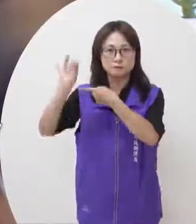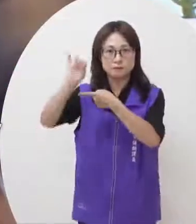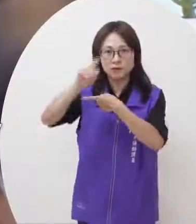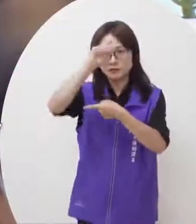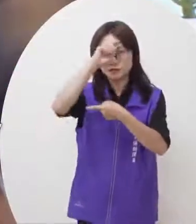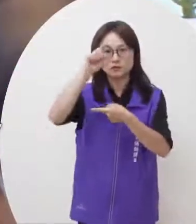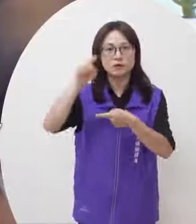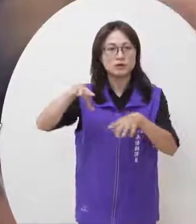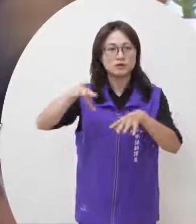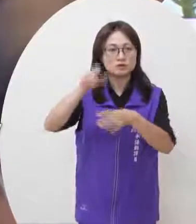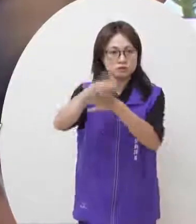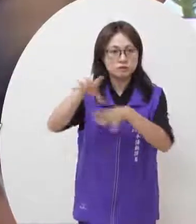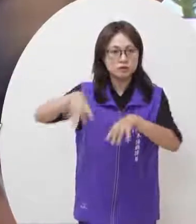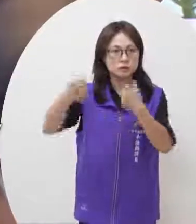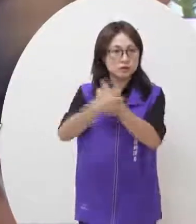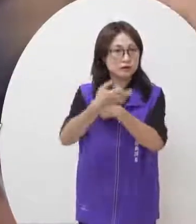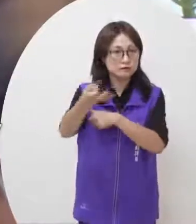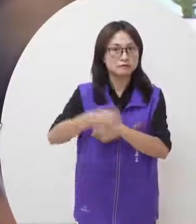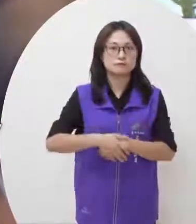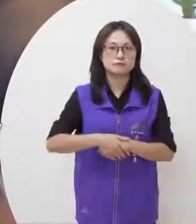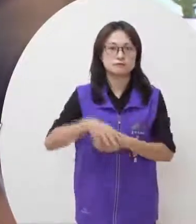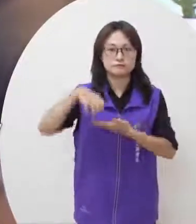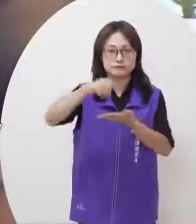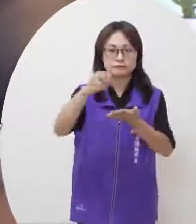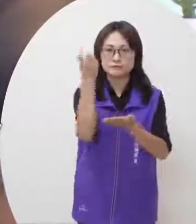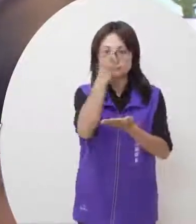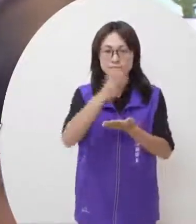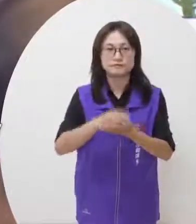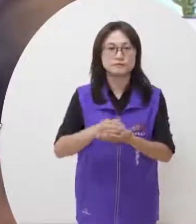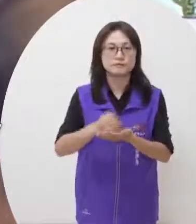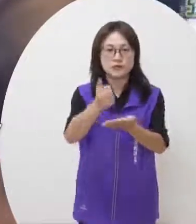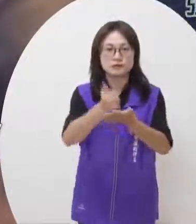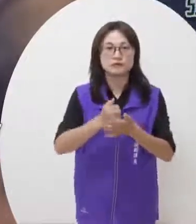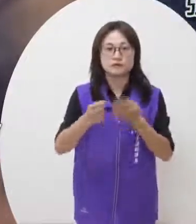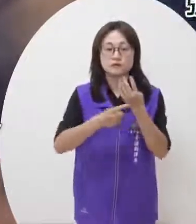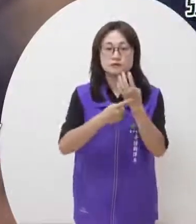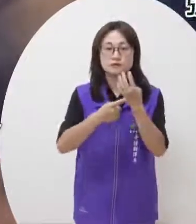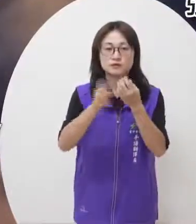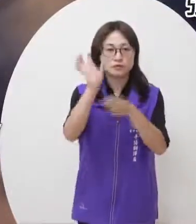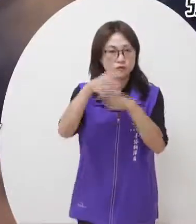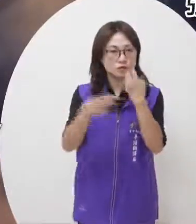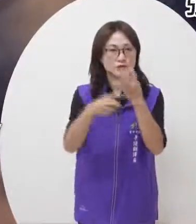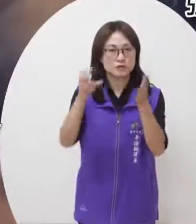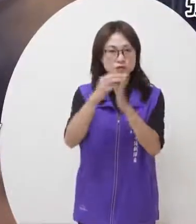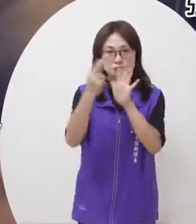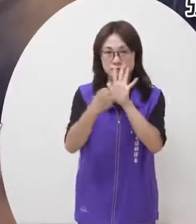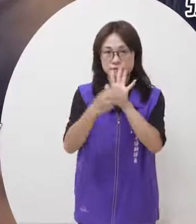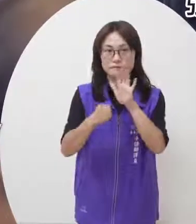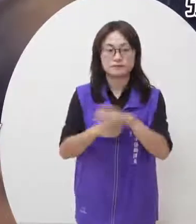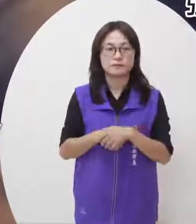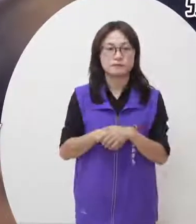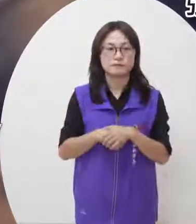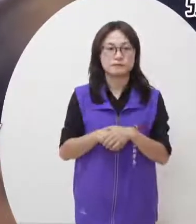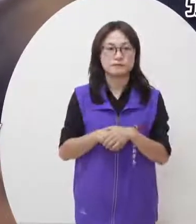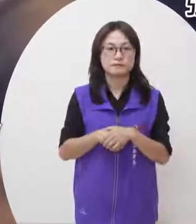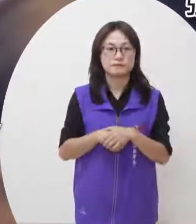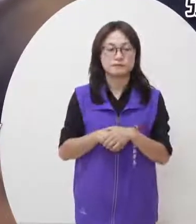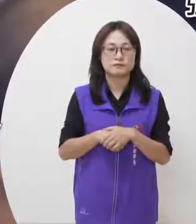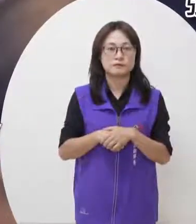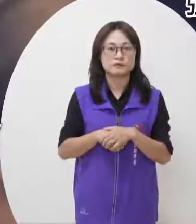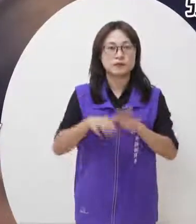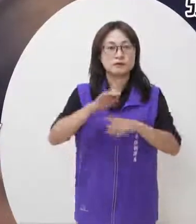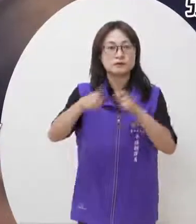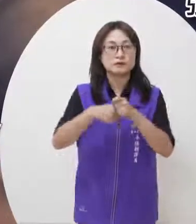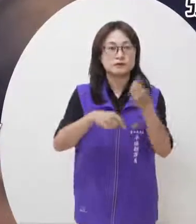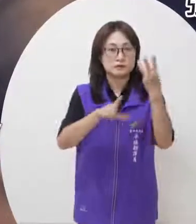意办理先行垫付，敬请审议，请农业局说明。 农业局报告，今年3、4月